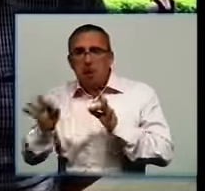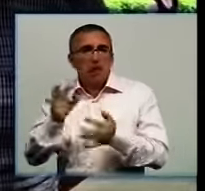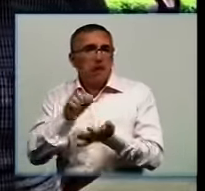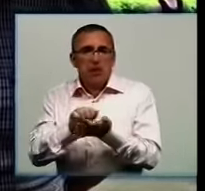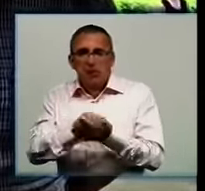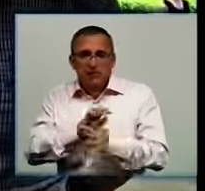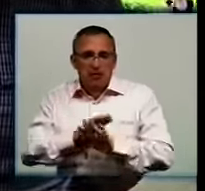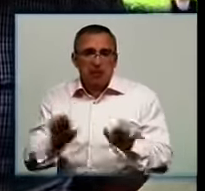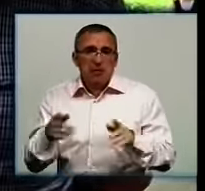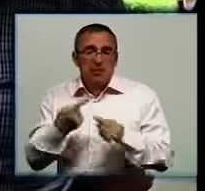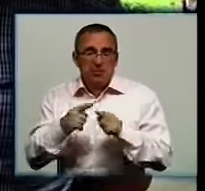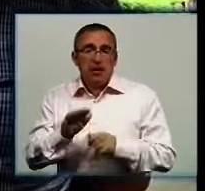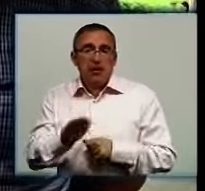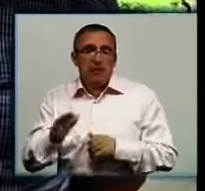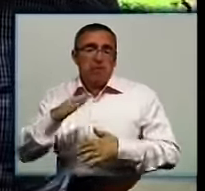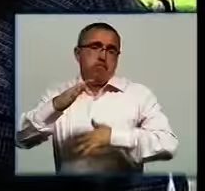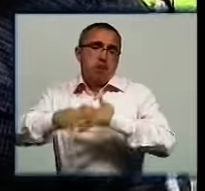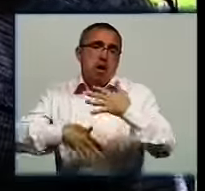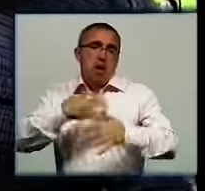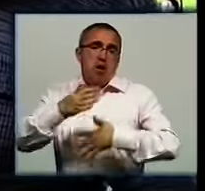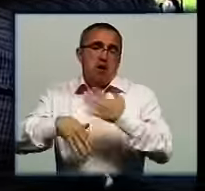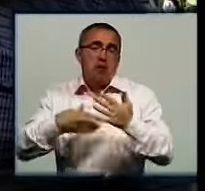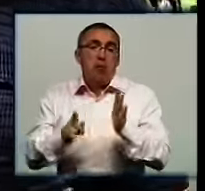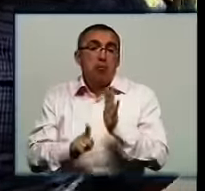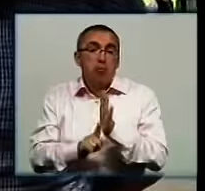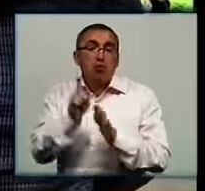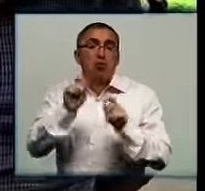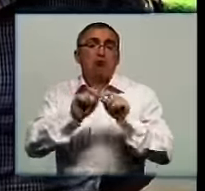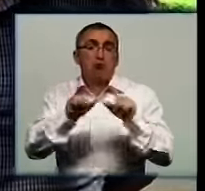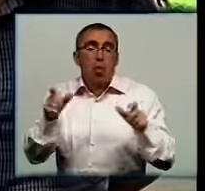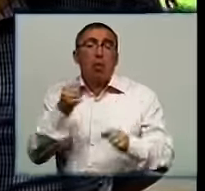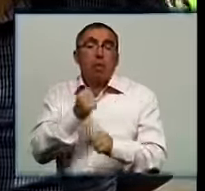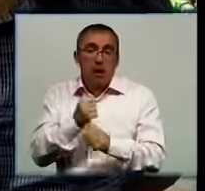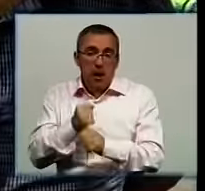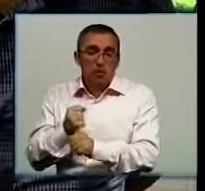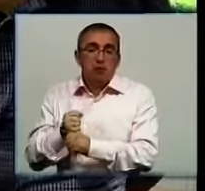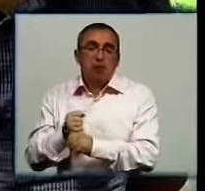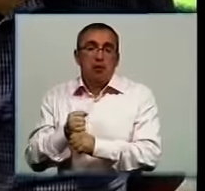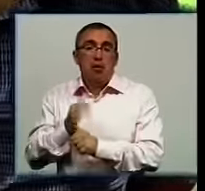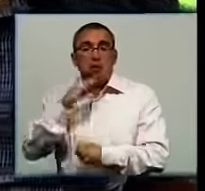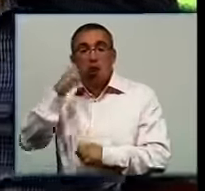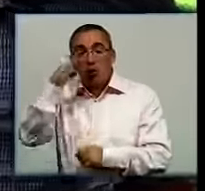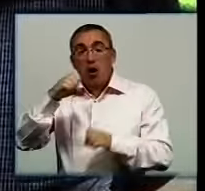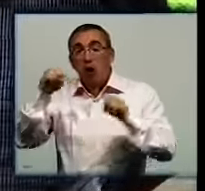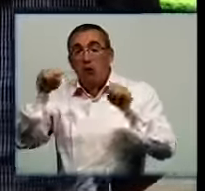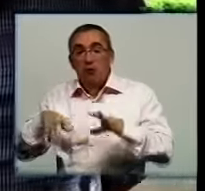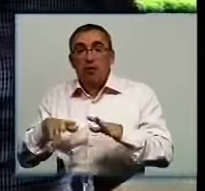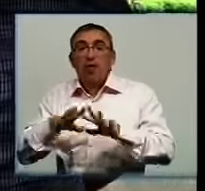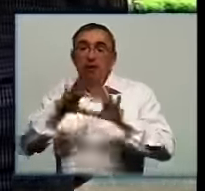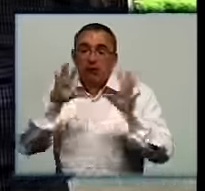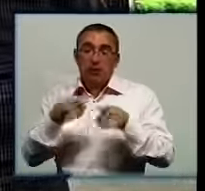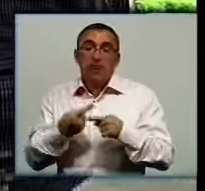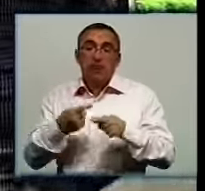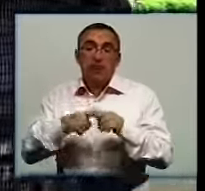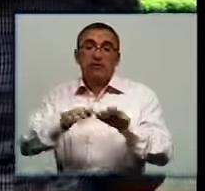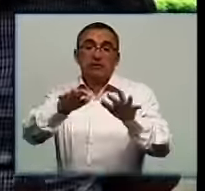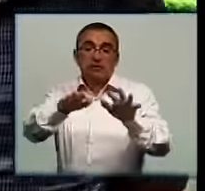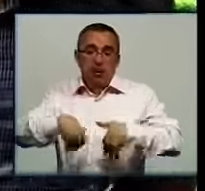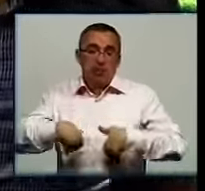займався, нічого. Це дитяче баловство. Початкова школа працює, хто з дітей, там, батьків там, вирішив все ж таки забрати,